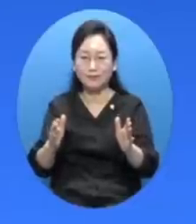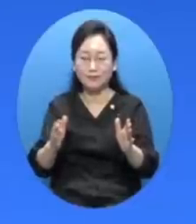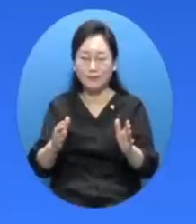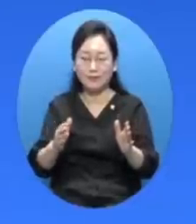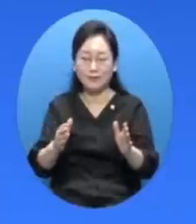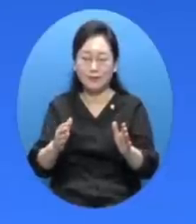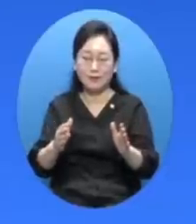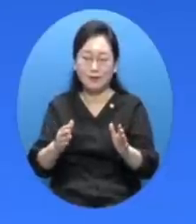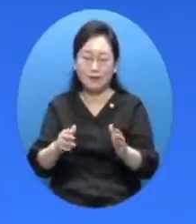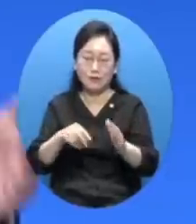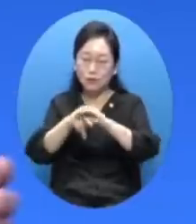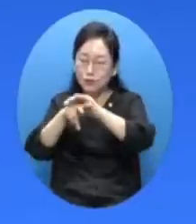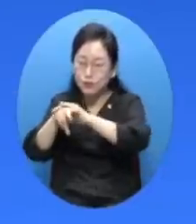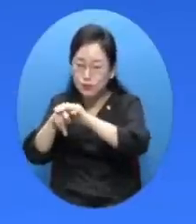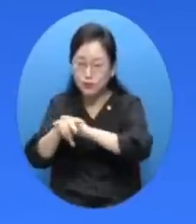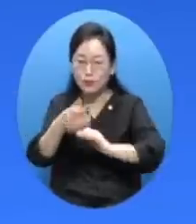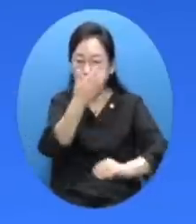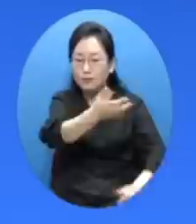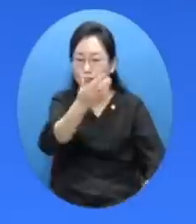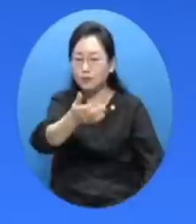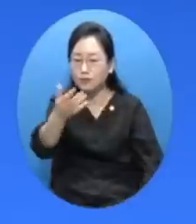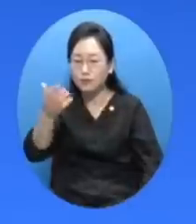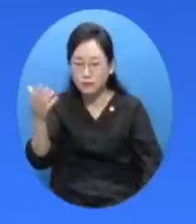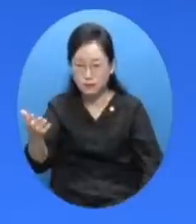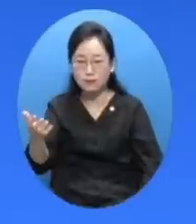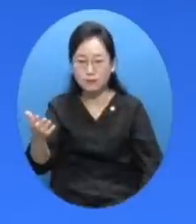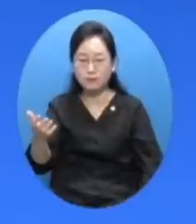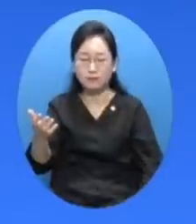광야길 인생을 살았습니다. 이곳저곳을